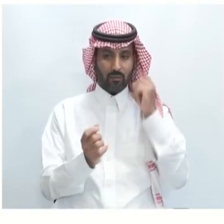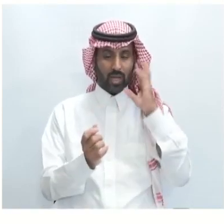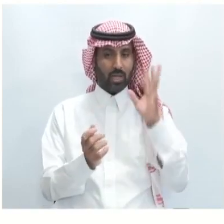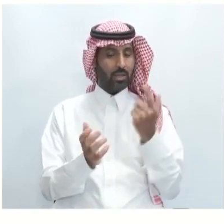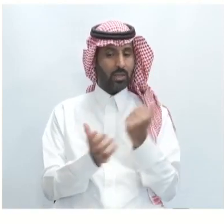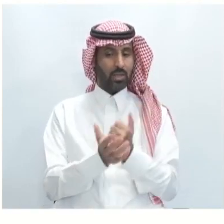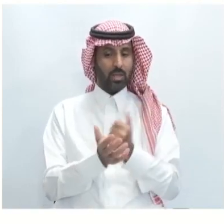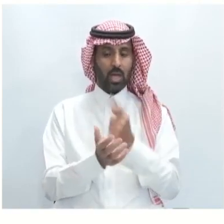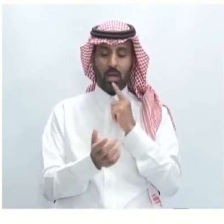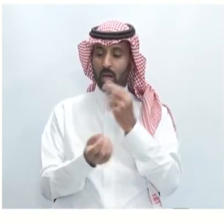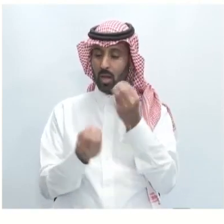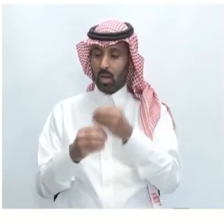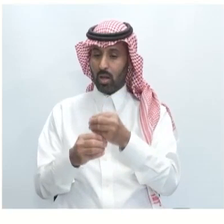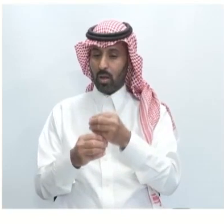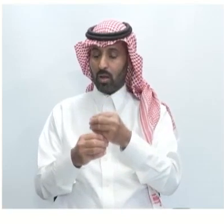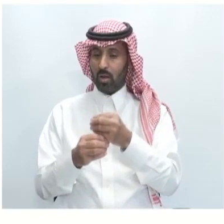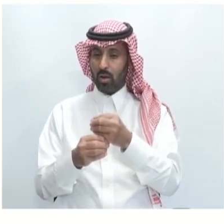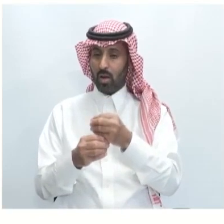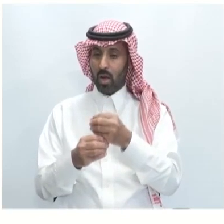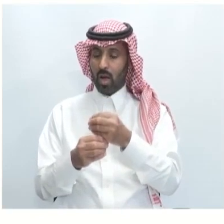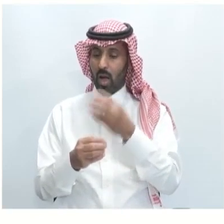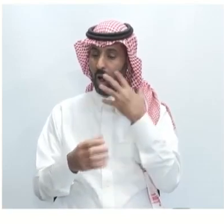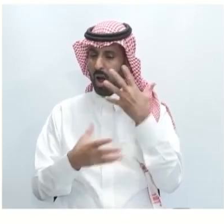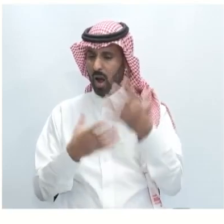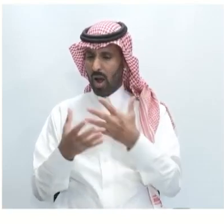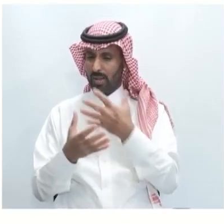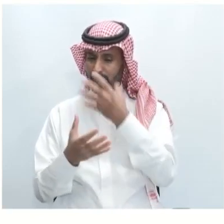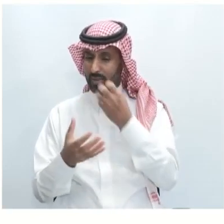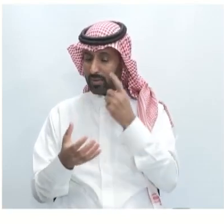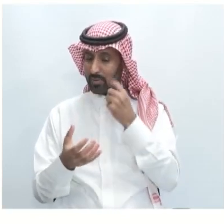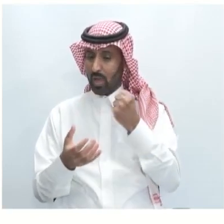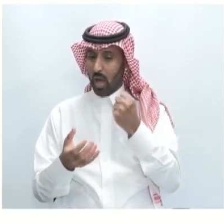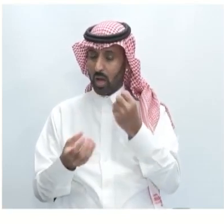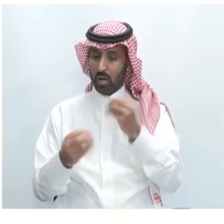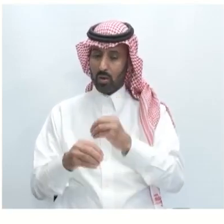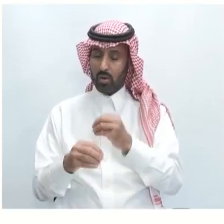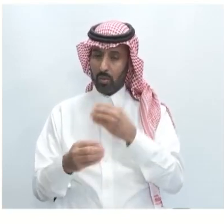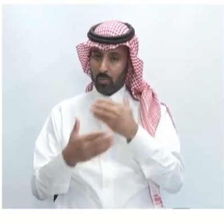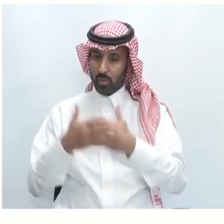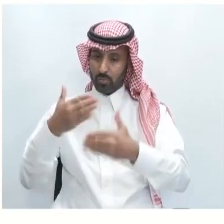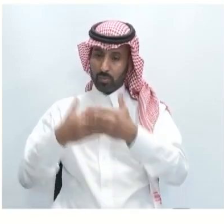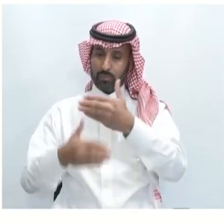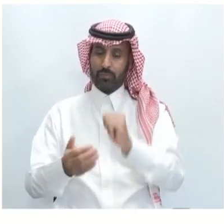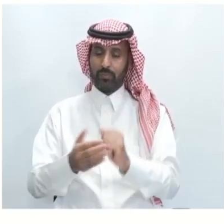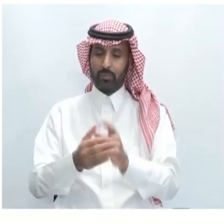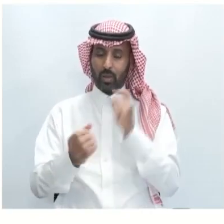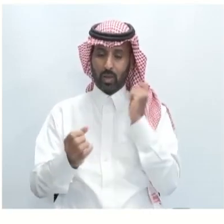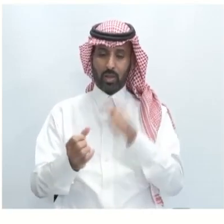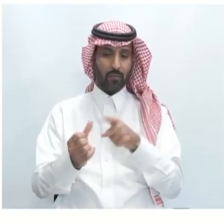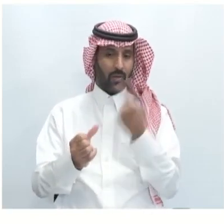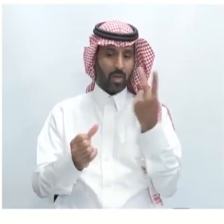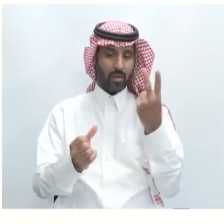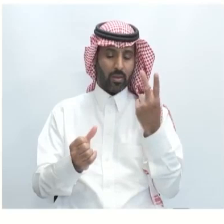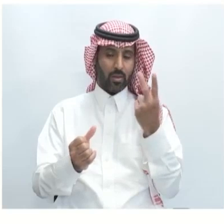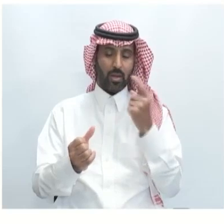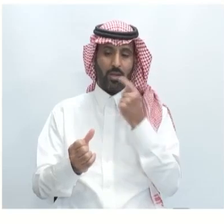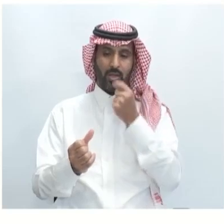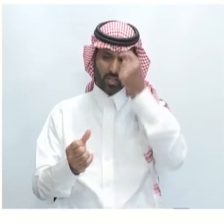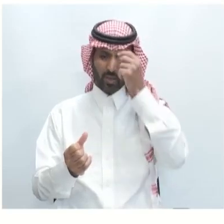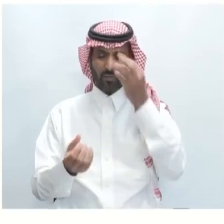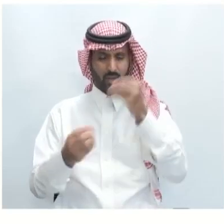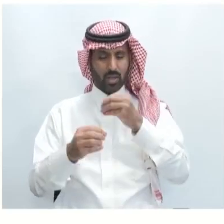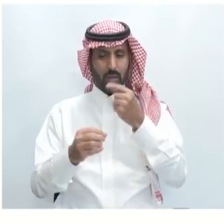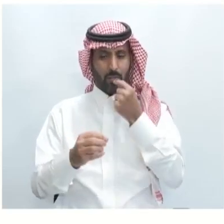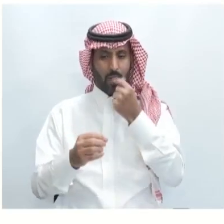الرئيسه تزود الكربوهيدرات المخلوقات الحيه بالطاقه والمواد البنائيه لدينا هدفان تصف تركيب